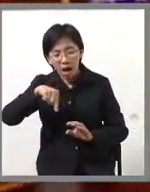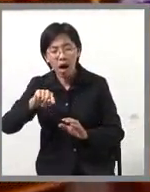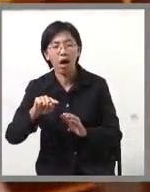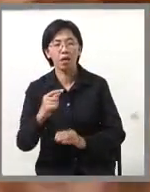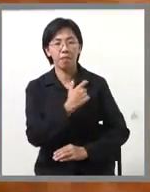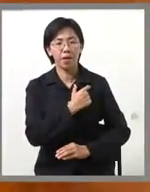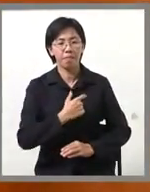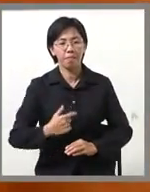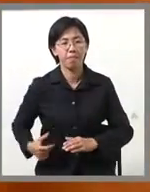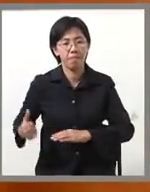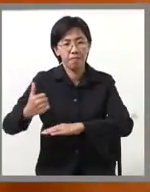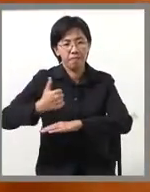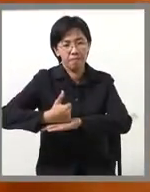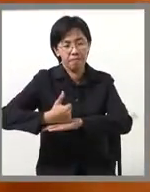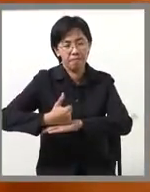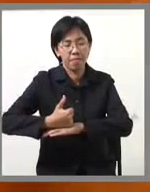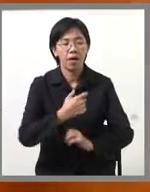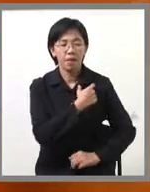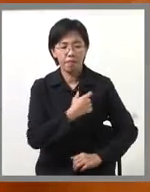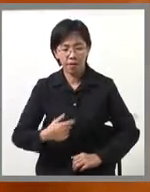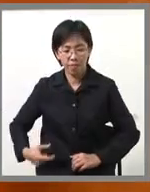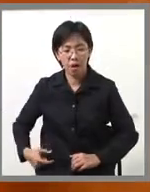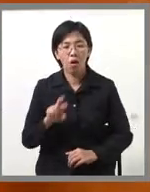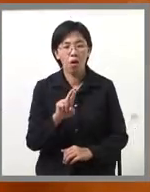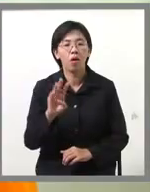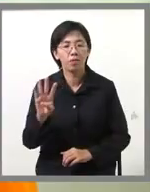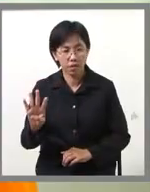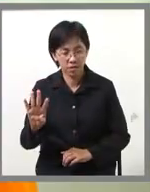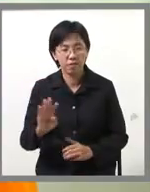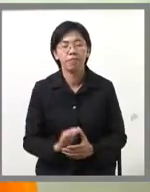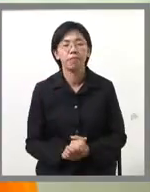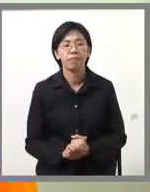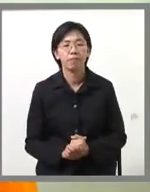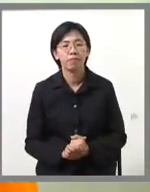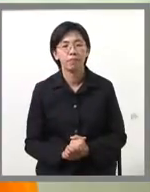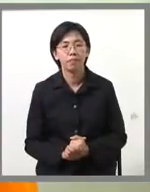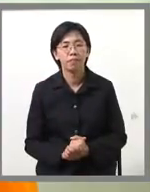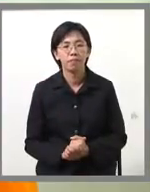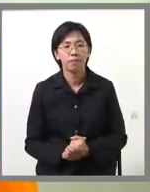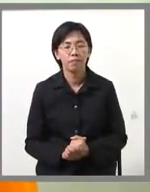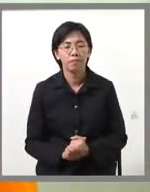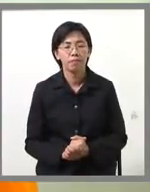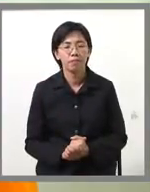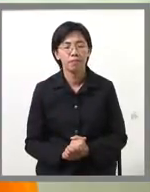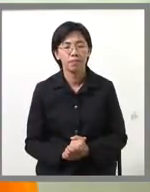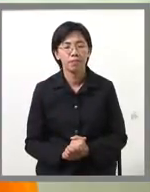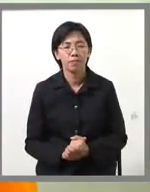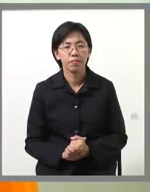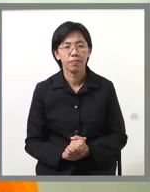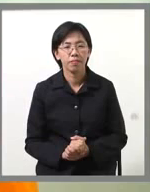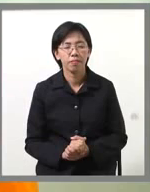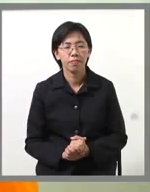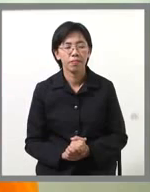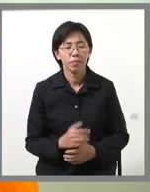านก็เป็นพระเจ้าแผ่นดินในยุครัตนโกสินทร์เป็นรัชกาลที่4พอจัด